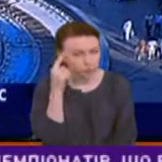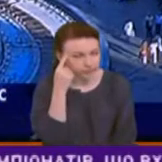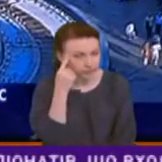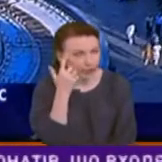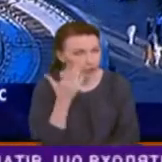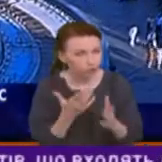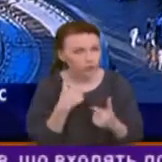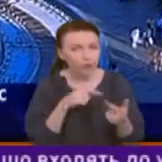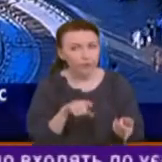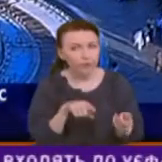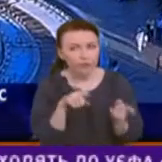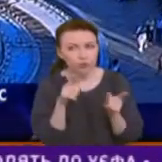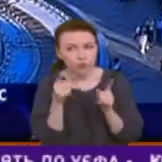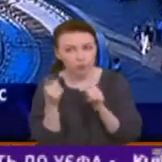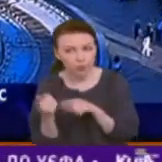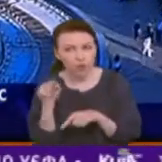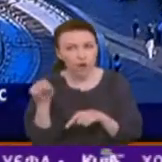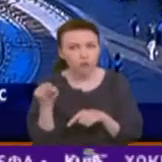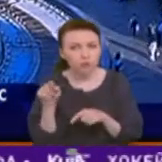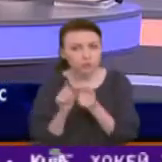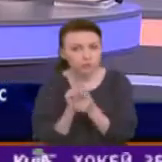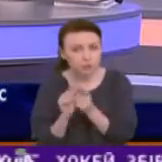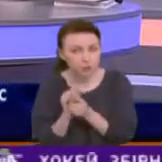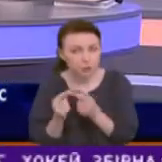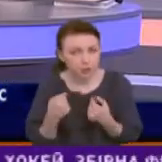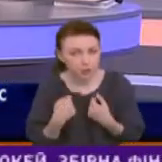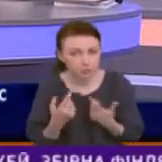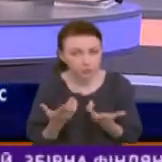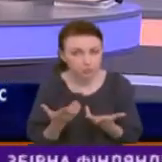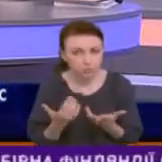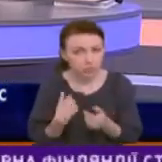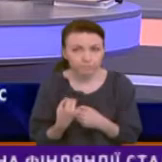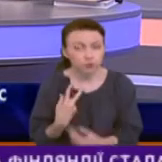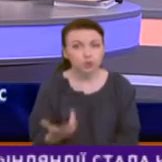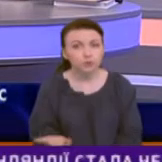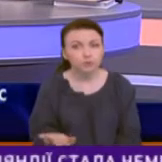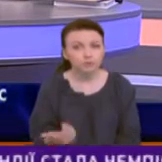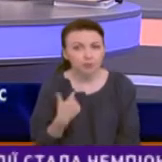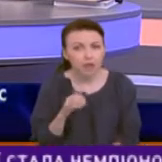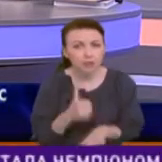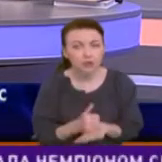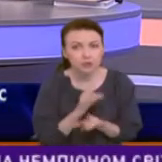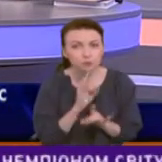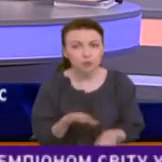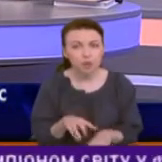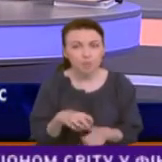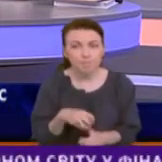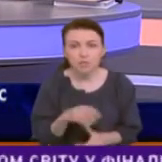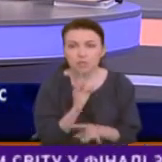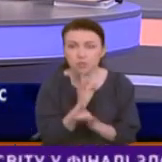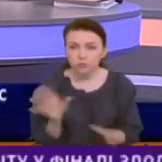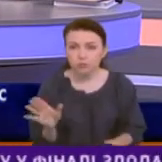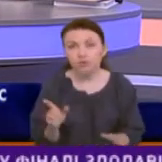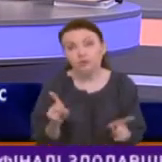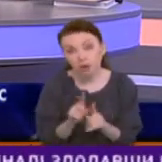зараз я перейду, а там будуть ці зміни, так мене ж виженуть. Я не буду не князь, да, не монарх на парафії. Та є